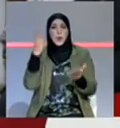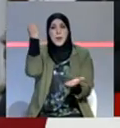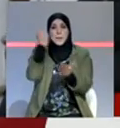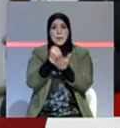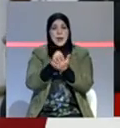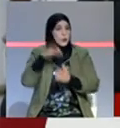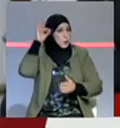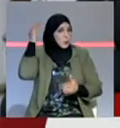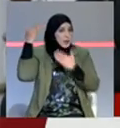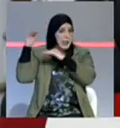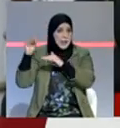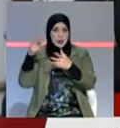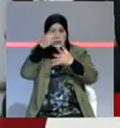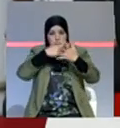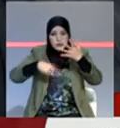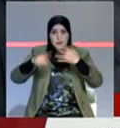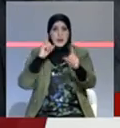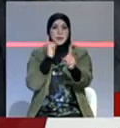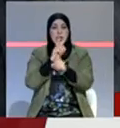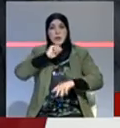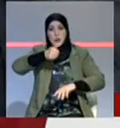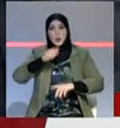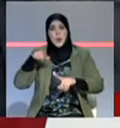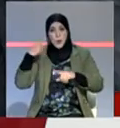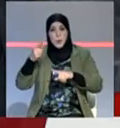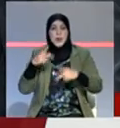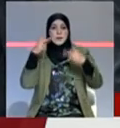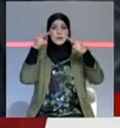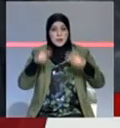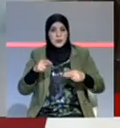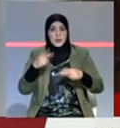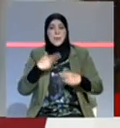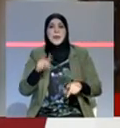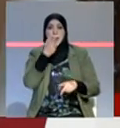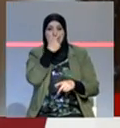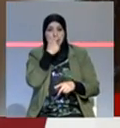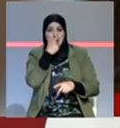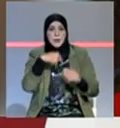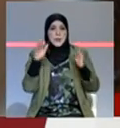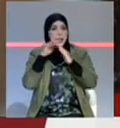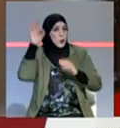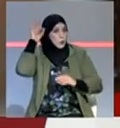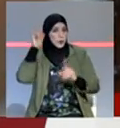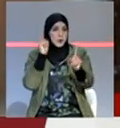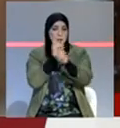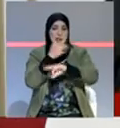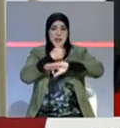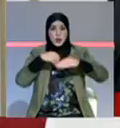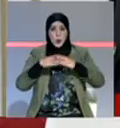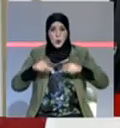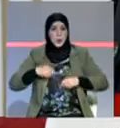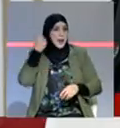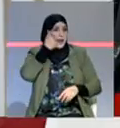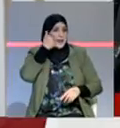الخارجي كما سيتولى لاحقا تدشين ارى واقل حبيبي بابي تونس وسيلتقي رئيس الحكومه يوم الاثنين